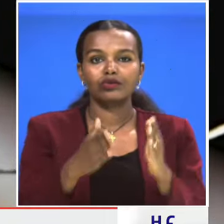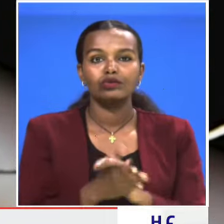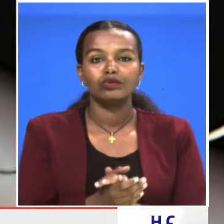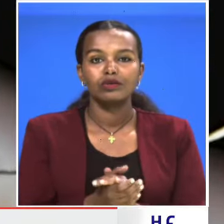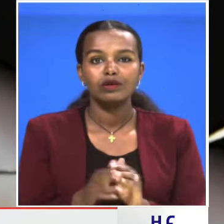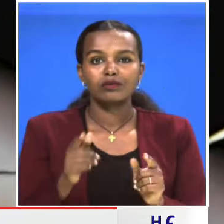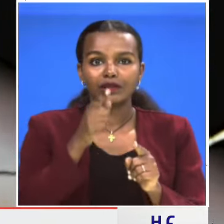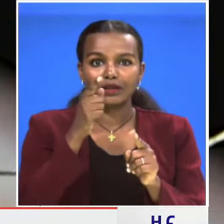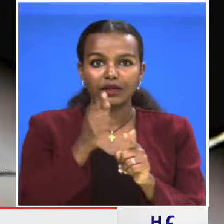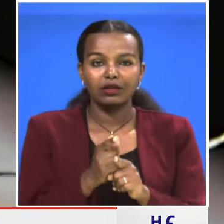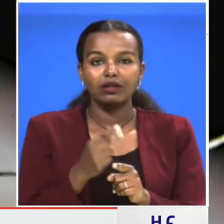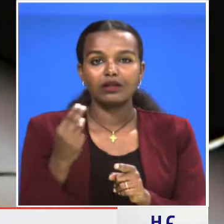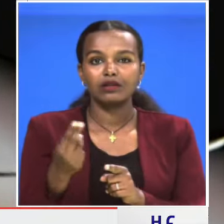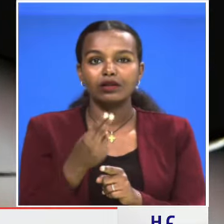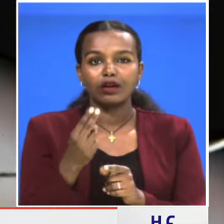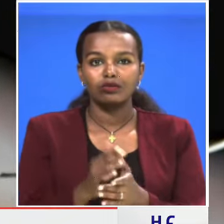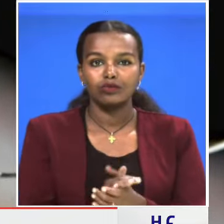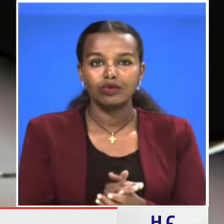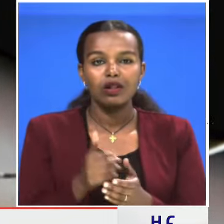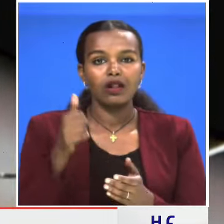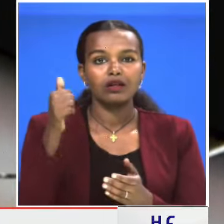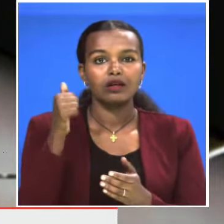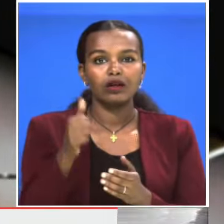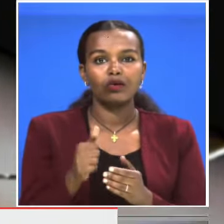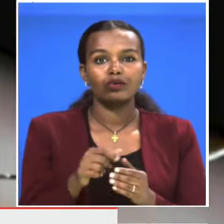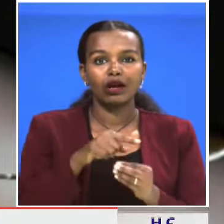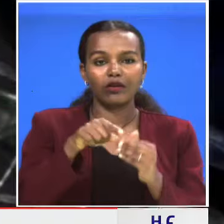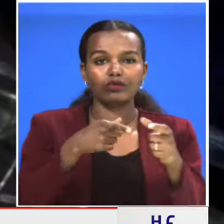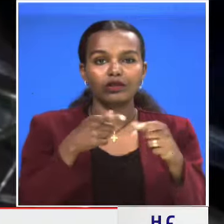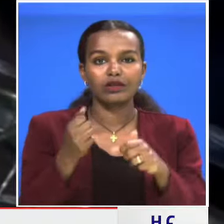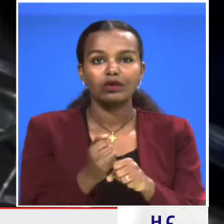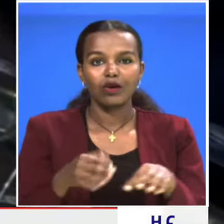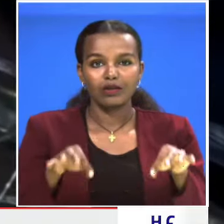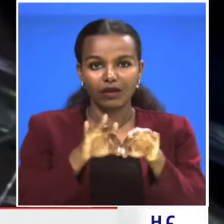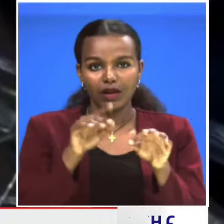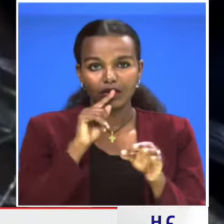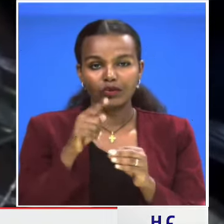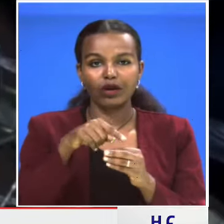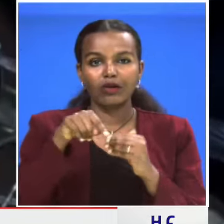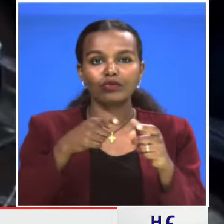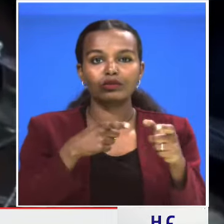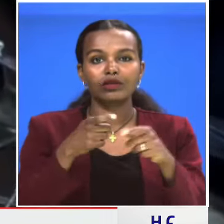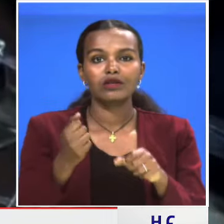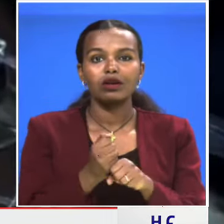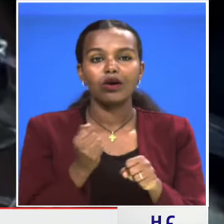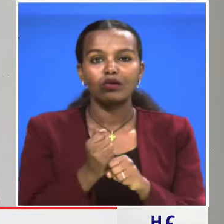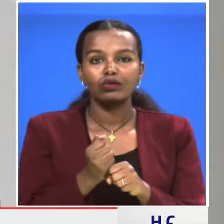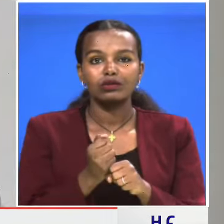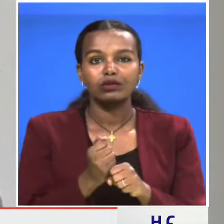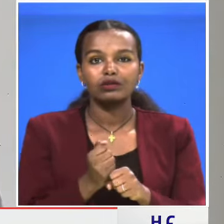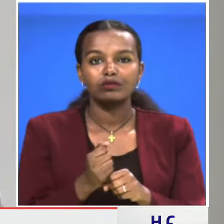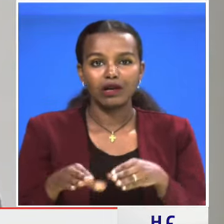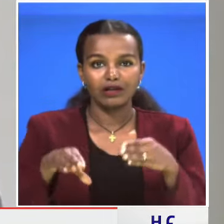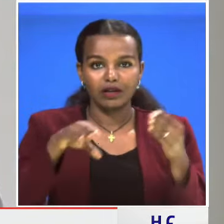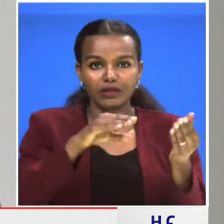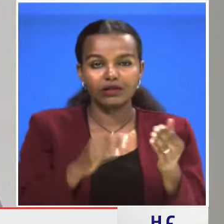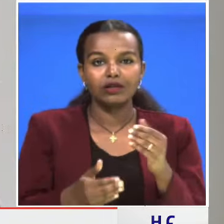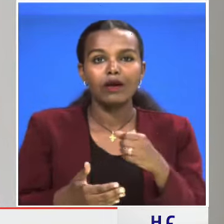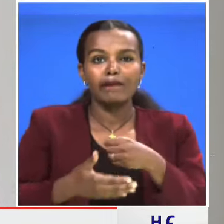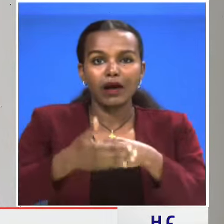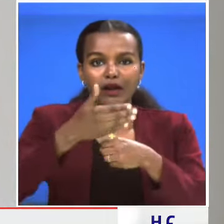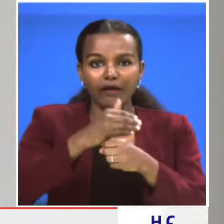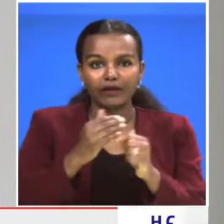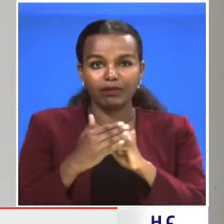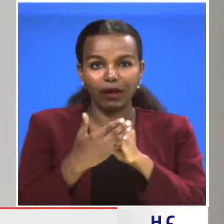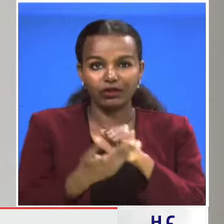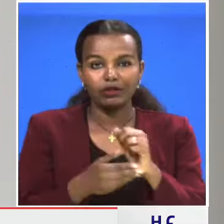አጎበር በአግባቡ ቢጠቀሙ። ሌላው የአካባቢ ቁጥጥር ስራ ወሳኝ ነው። የአካባቢ ቁጥጥር ስራውን ይሄ ማፋሰስ፣ ማዳፈን፣ ማጨድ